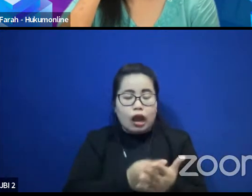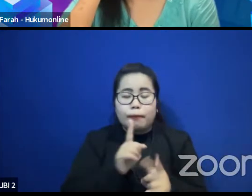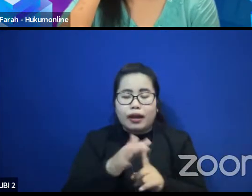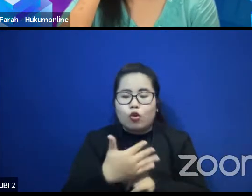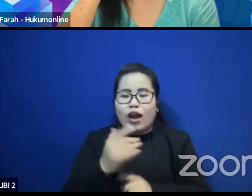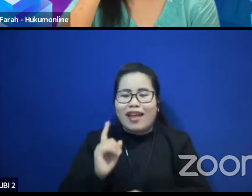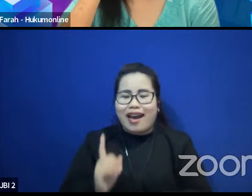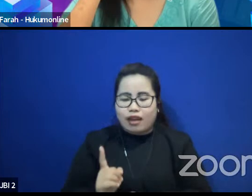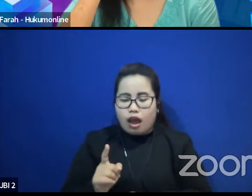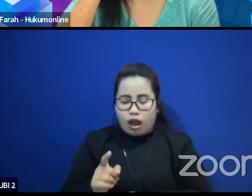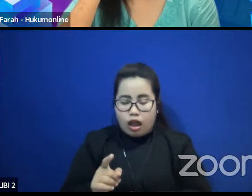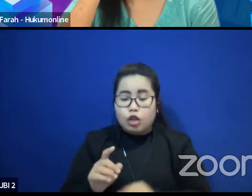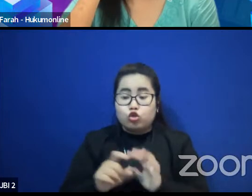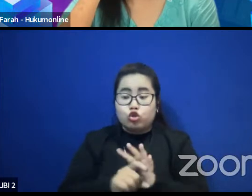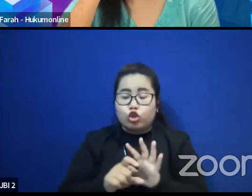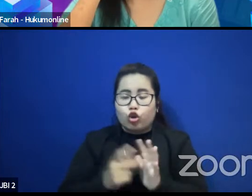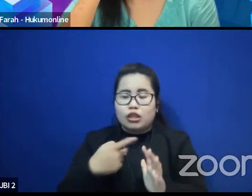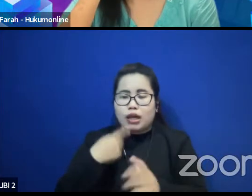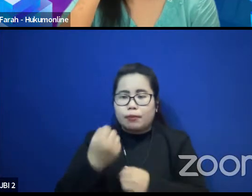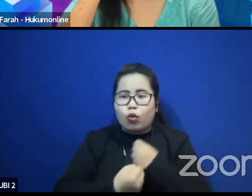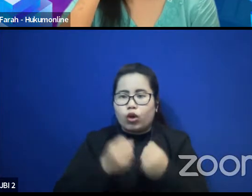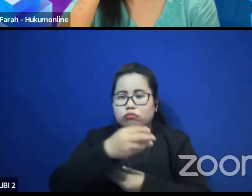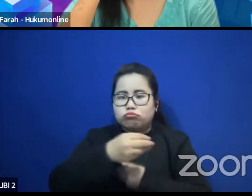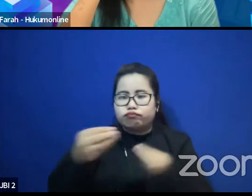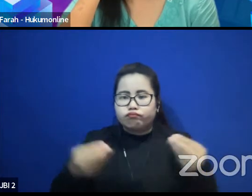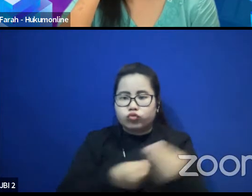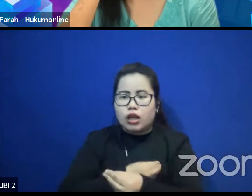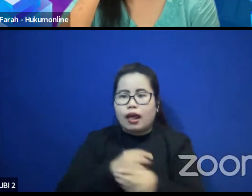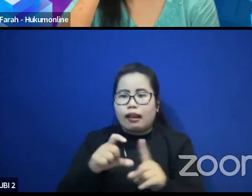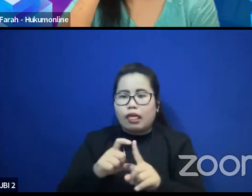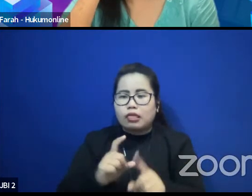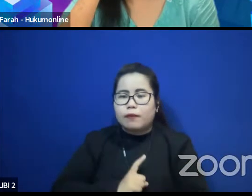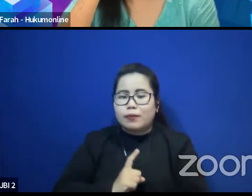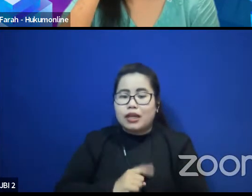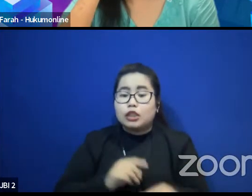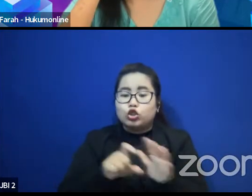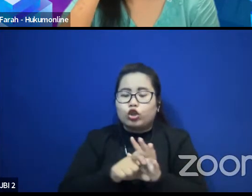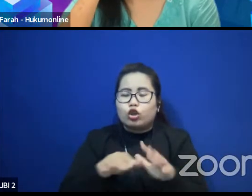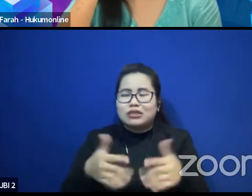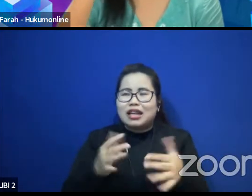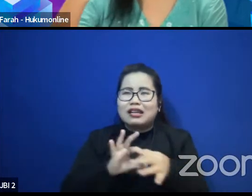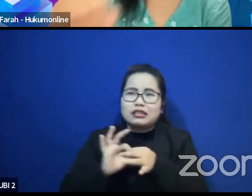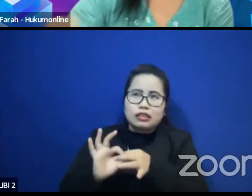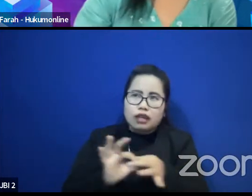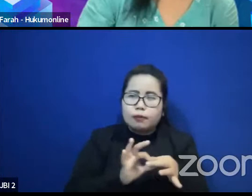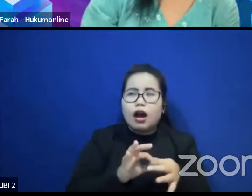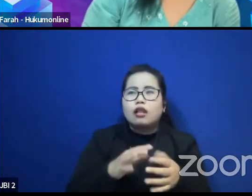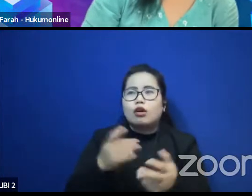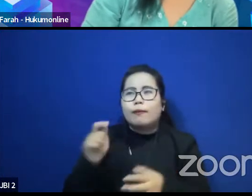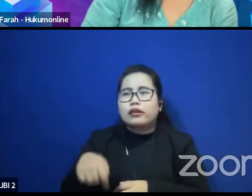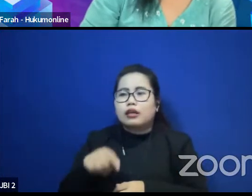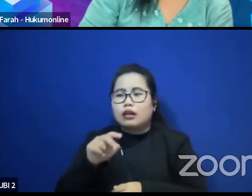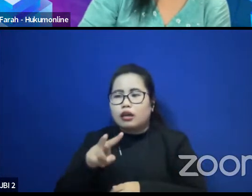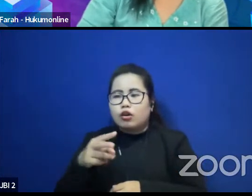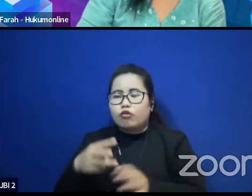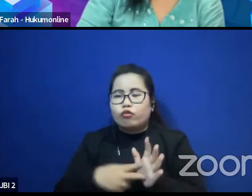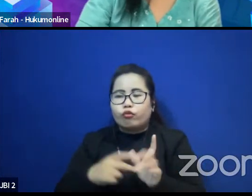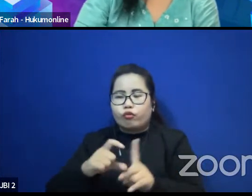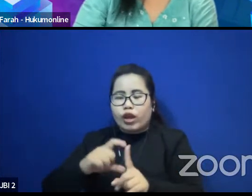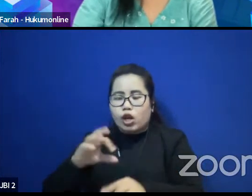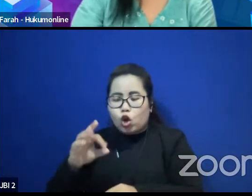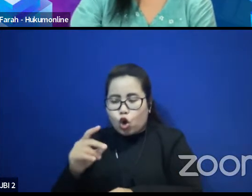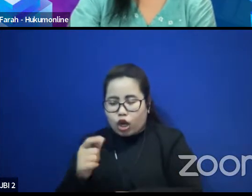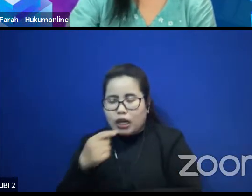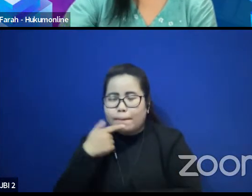ketika kita melakukan pertukaran data pribadi jadi ketika kita mau ada kerjasama atau penggunaan vendor penting ni untuk tidak